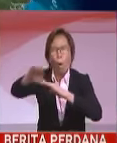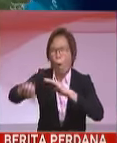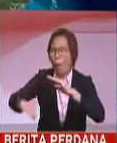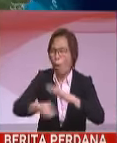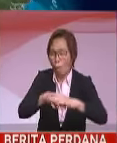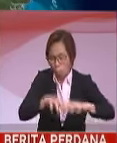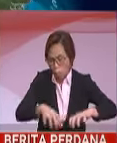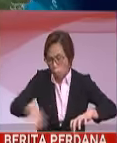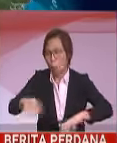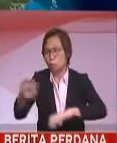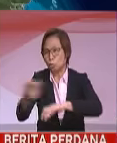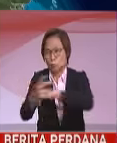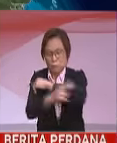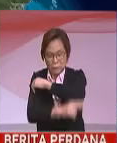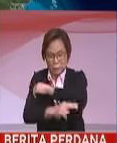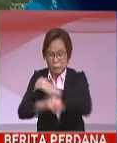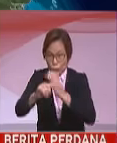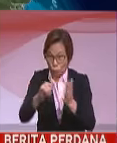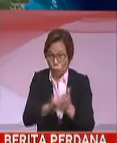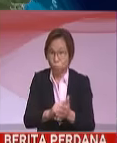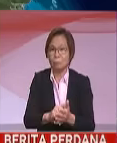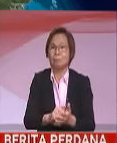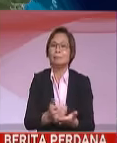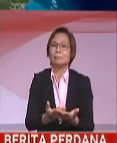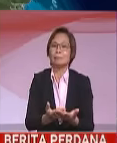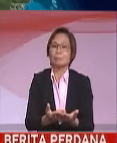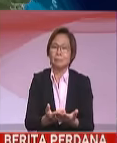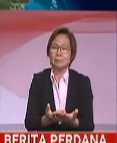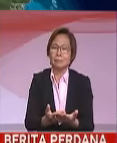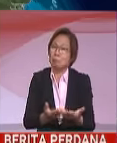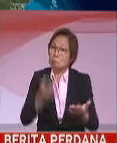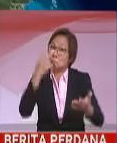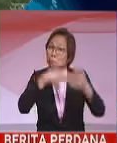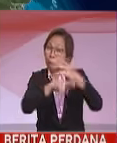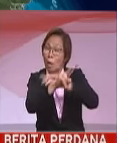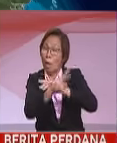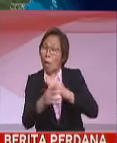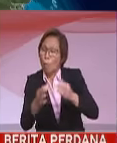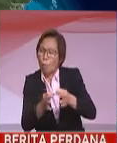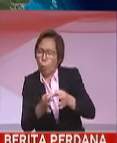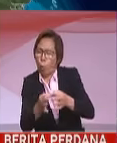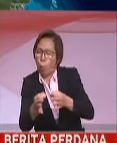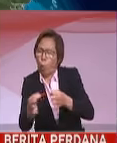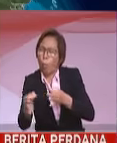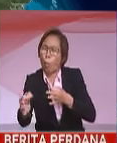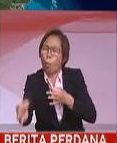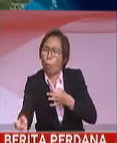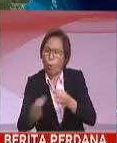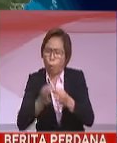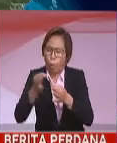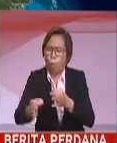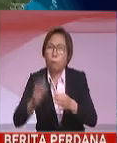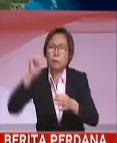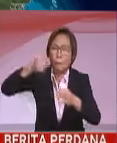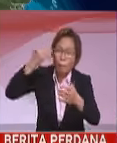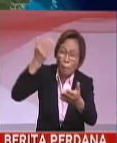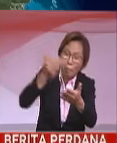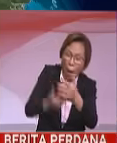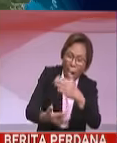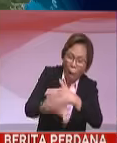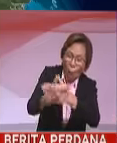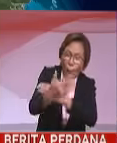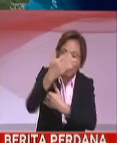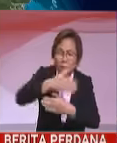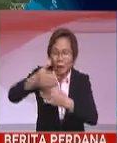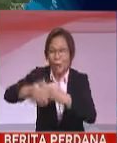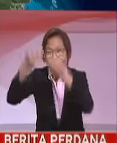bahagian di kedua-dua negeri berkenaan. Keadaan ini pula diramalkan boleh berlanjutan sehingga ke awal pagi nanti. Sekian